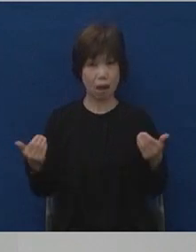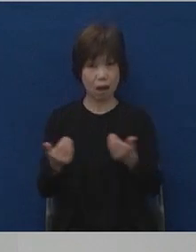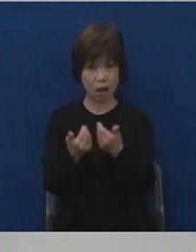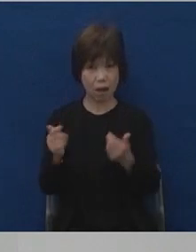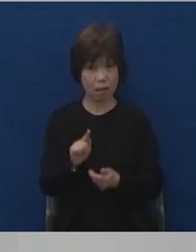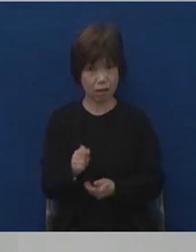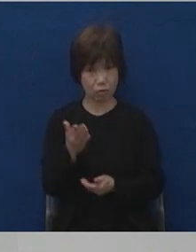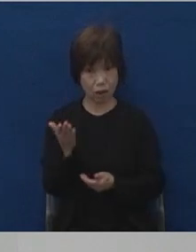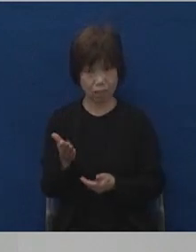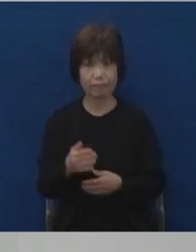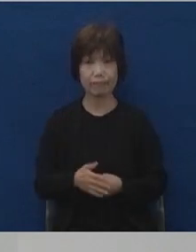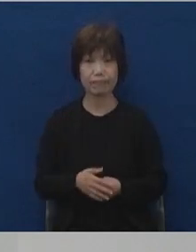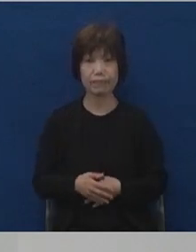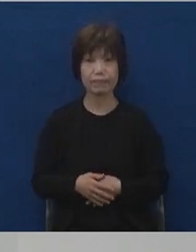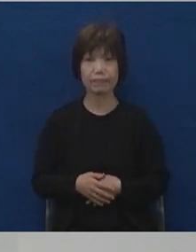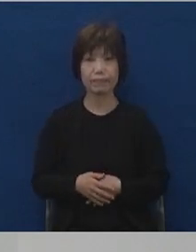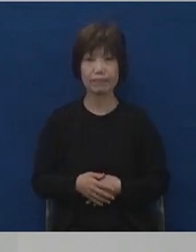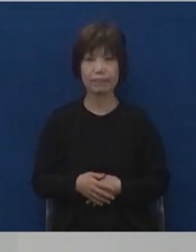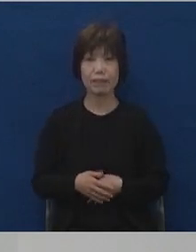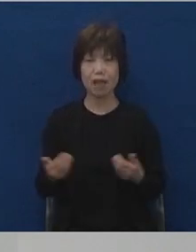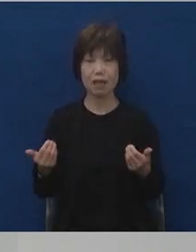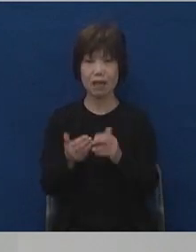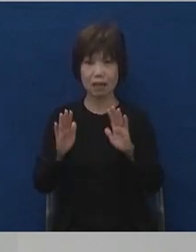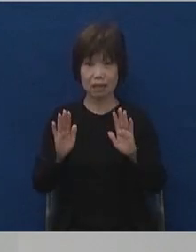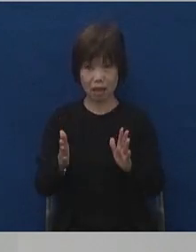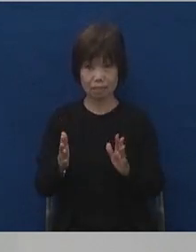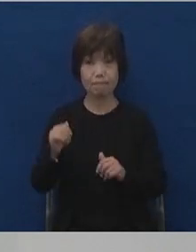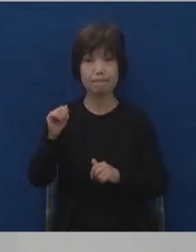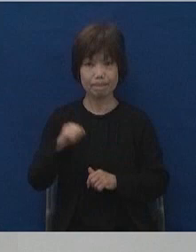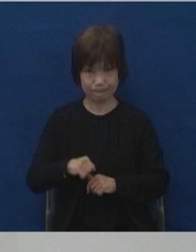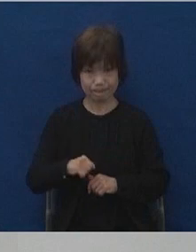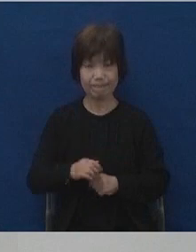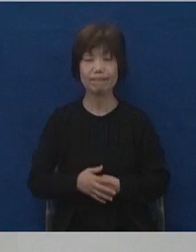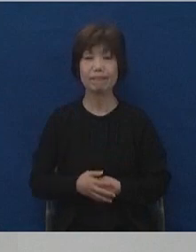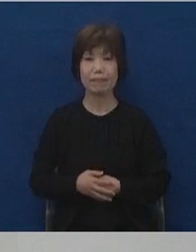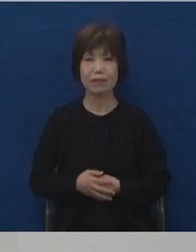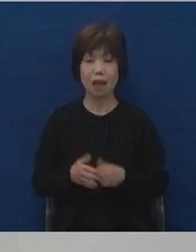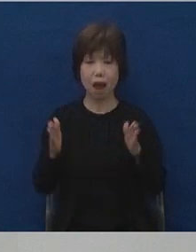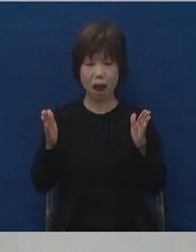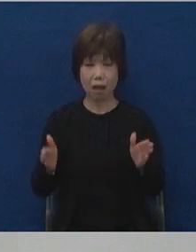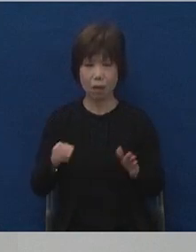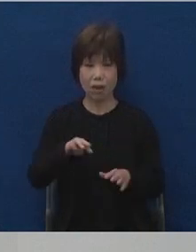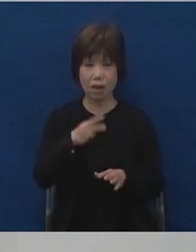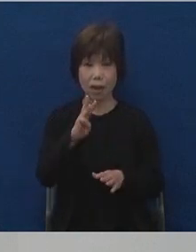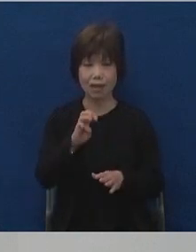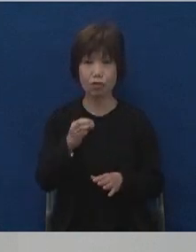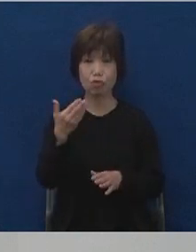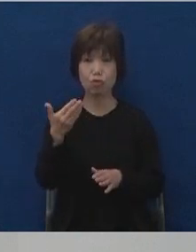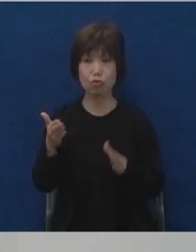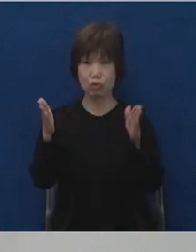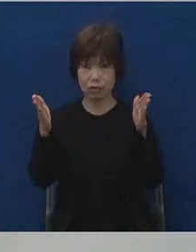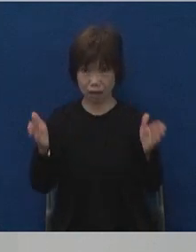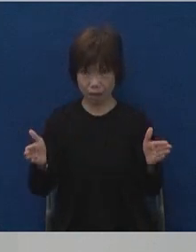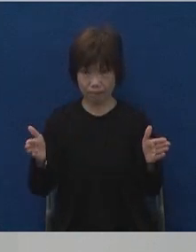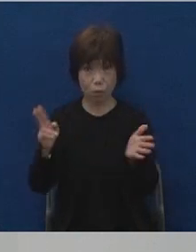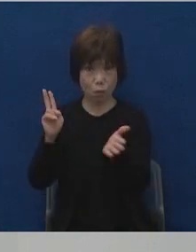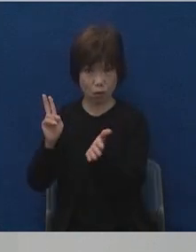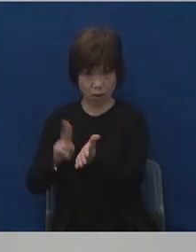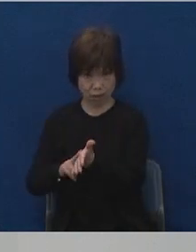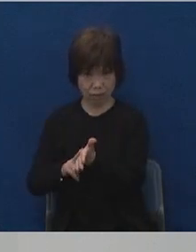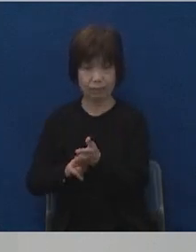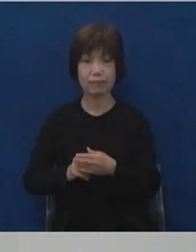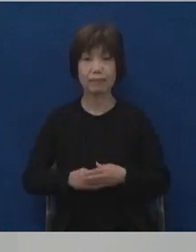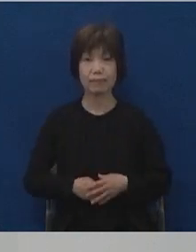んか。ご異議なしと認めます。よって会期は339日間と決定いたし